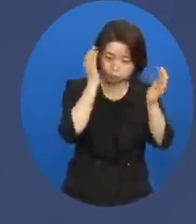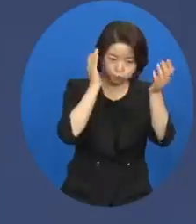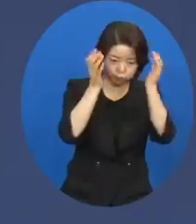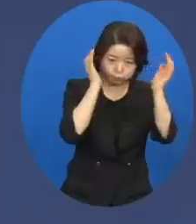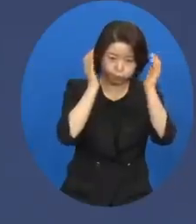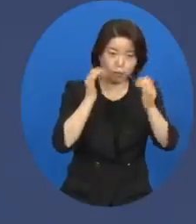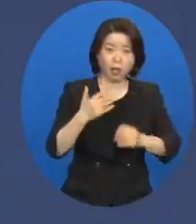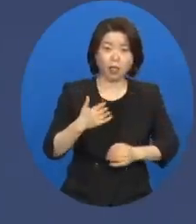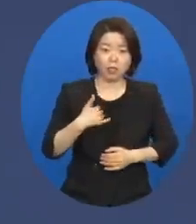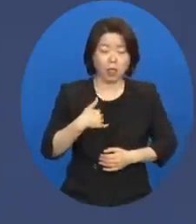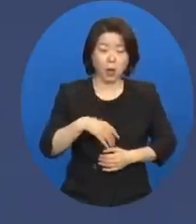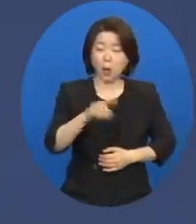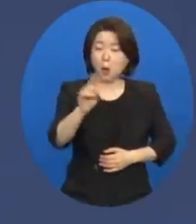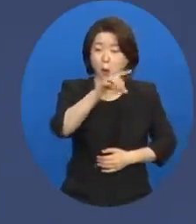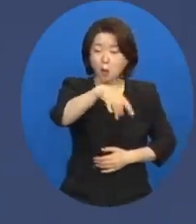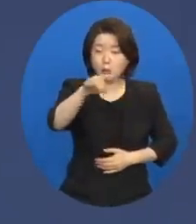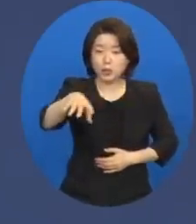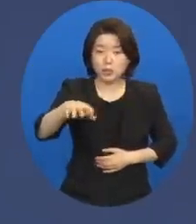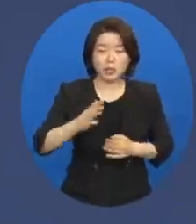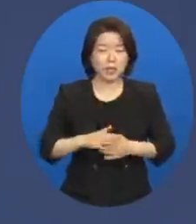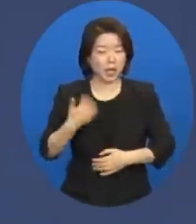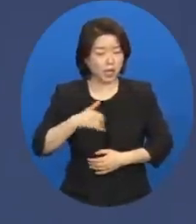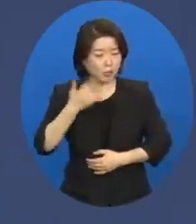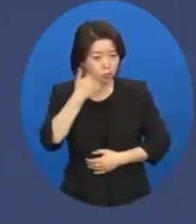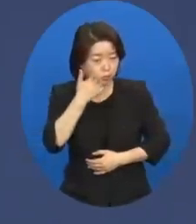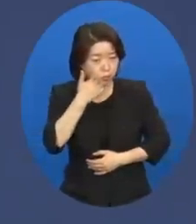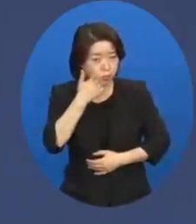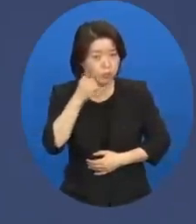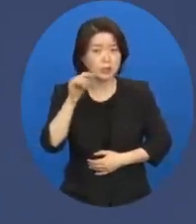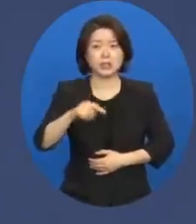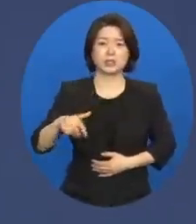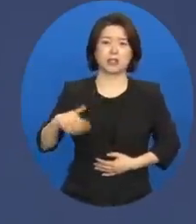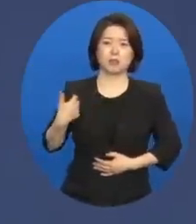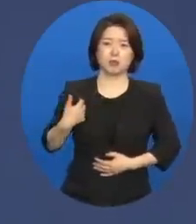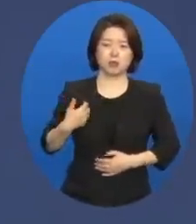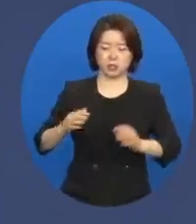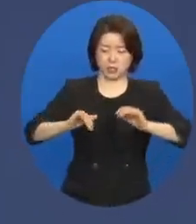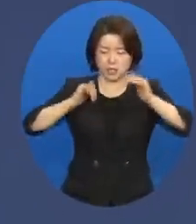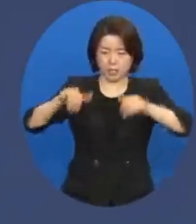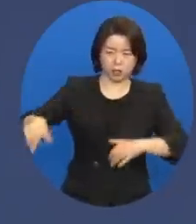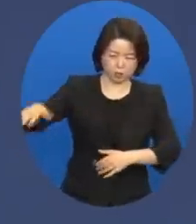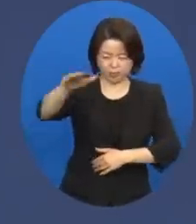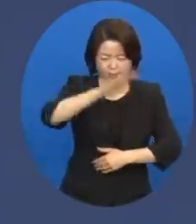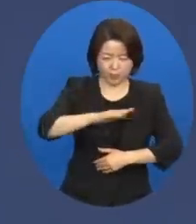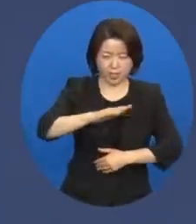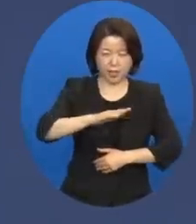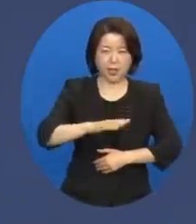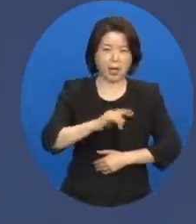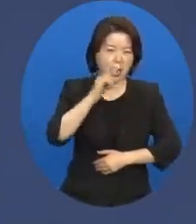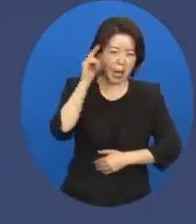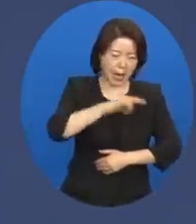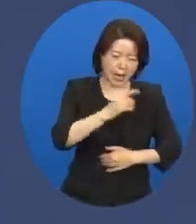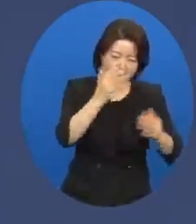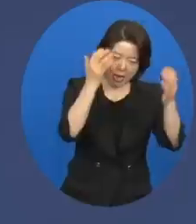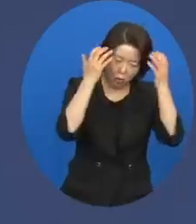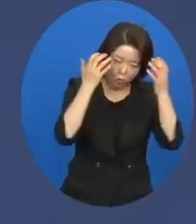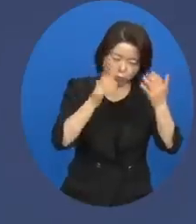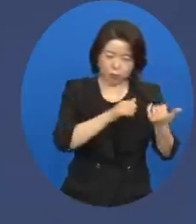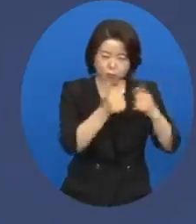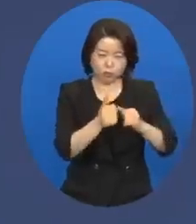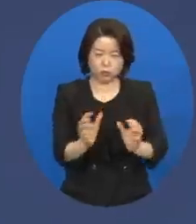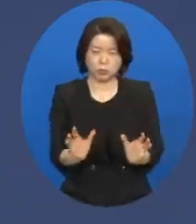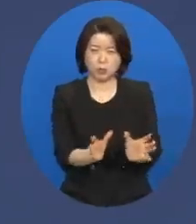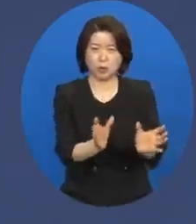내가 어디에 있는지, 내가 누구인지를 모르는, 이게 인류 전체를 이 악과 고통과 죽음으로